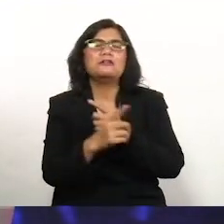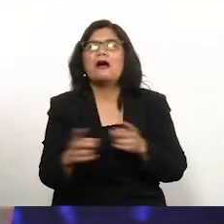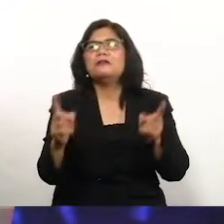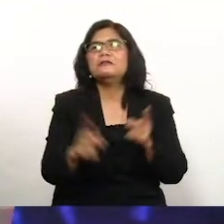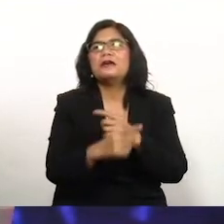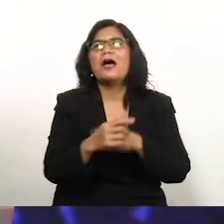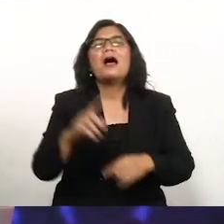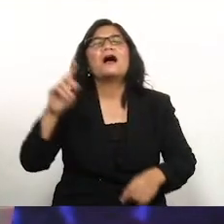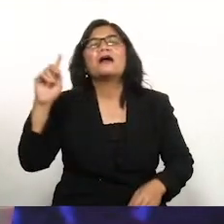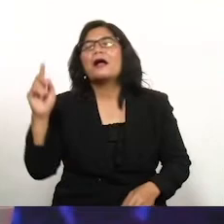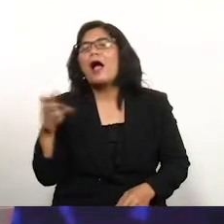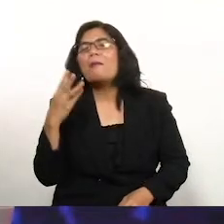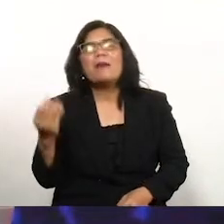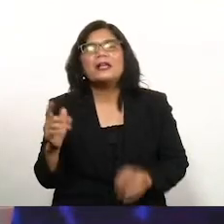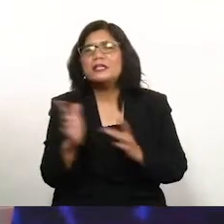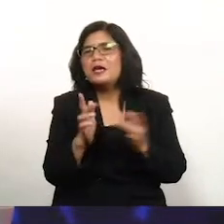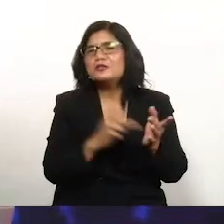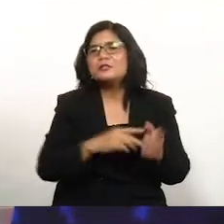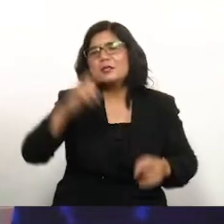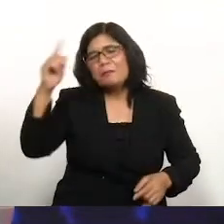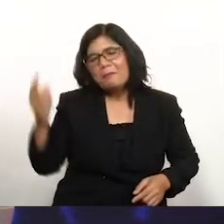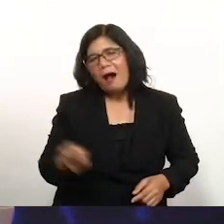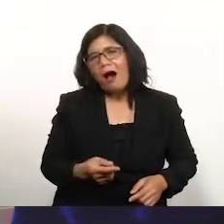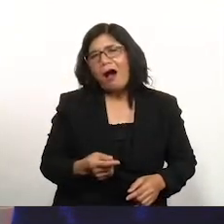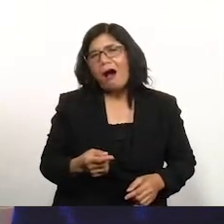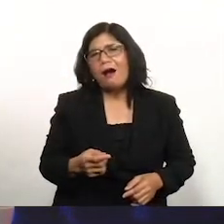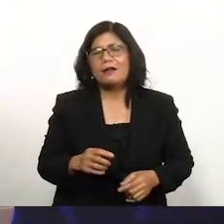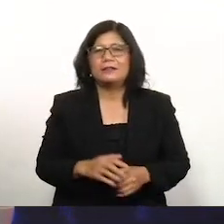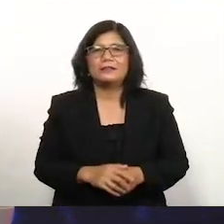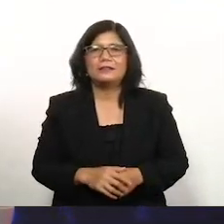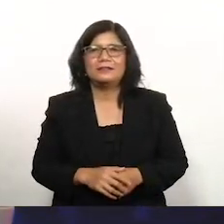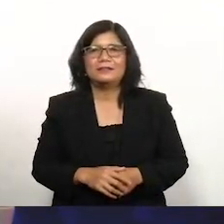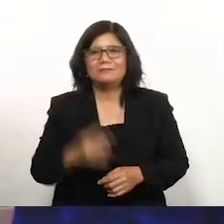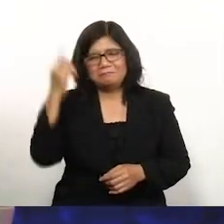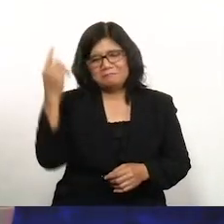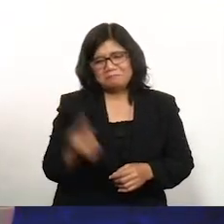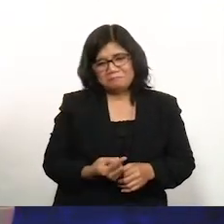menyanyi Kapan Yesus kembali Kapan Yesus kembali